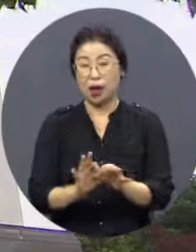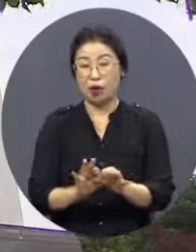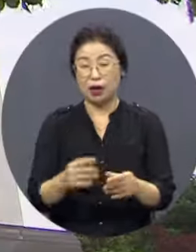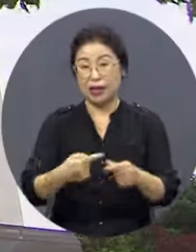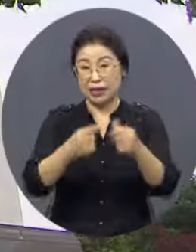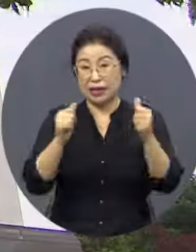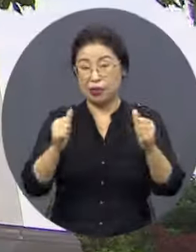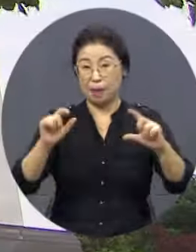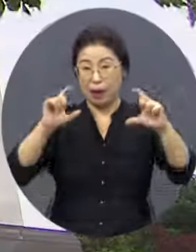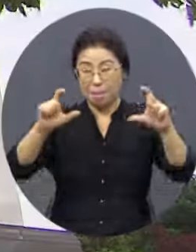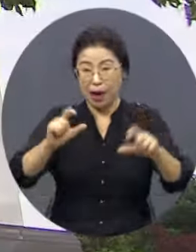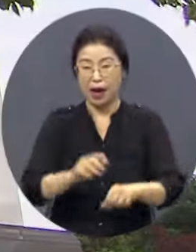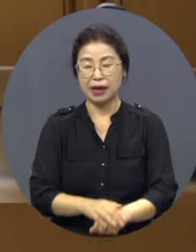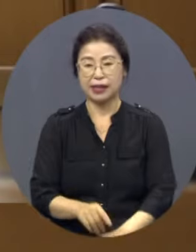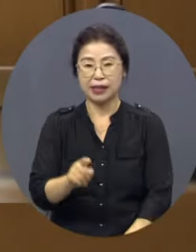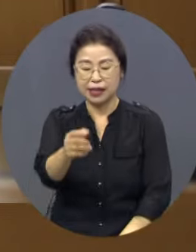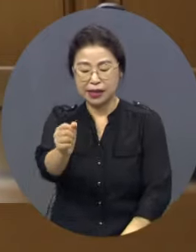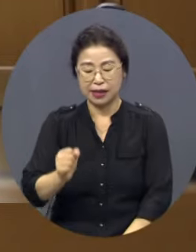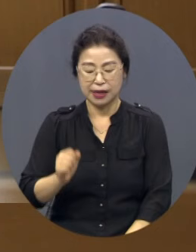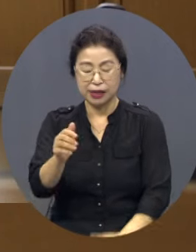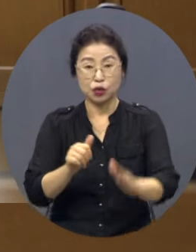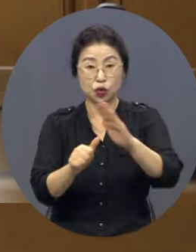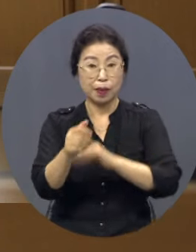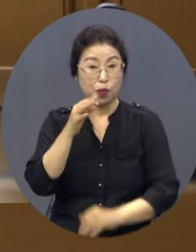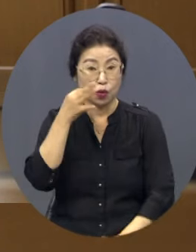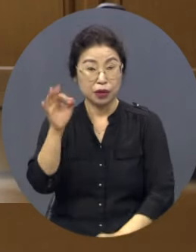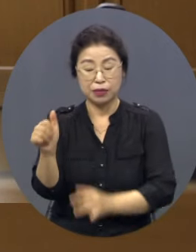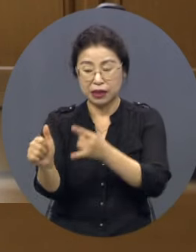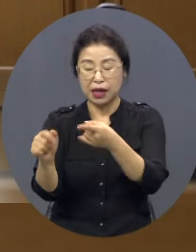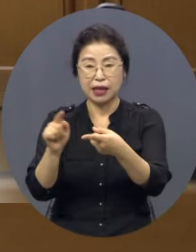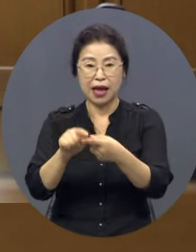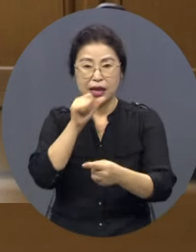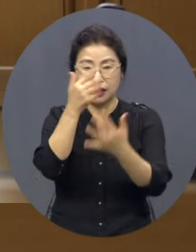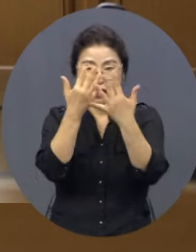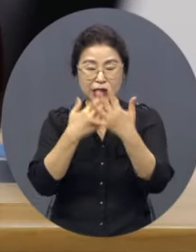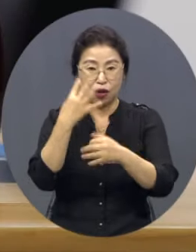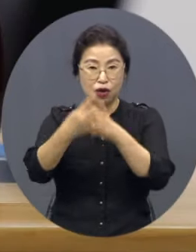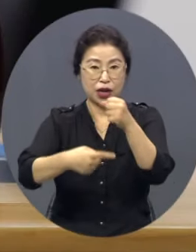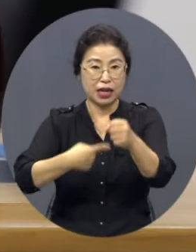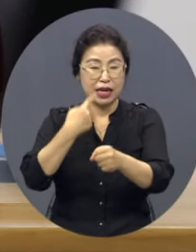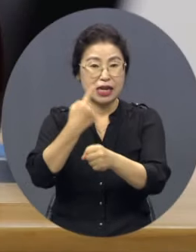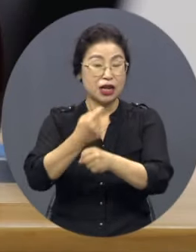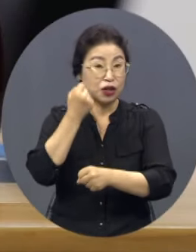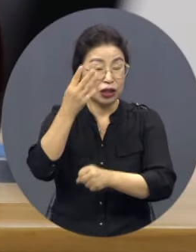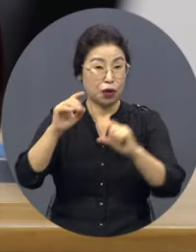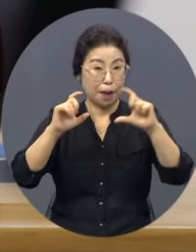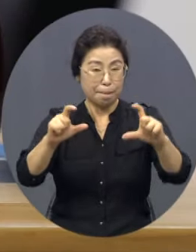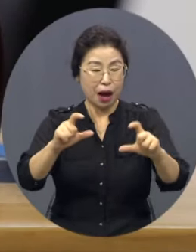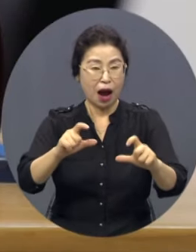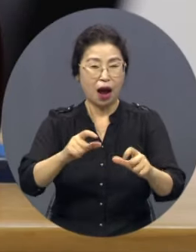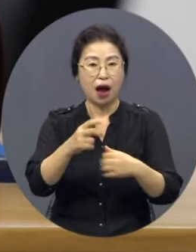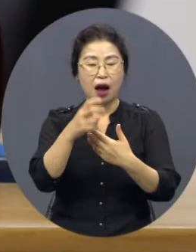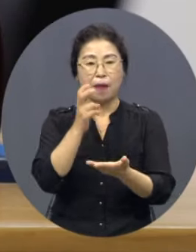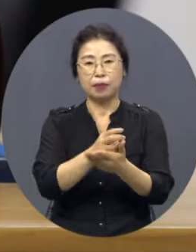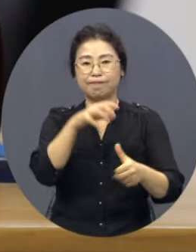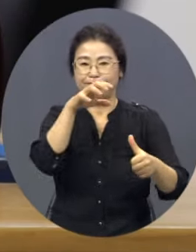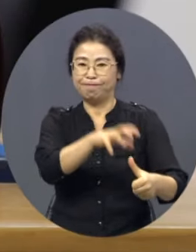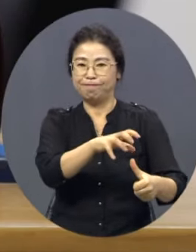1심 재판부는 당시 카지노 대표 김모 씨에 대해 징역 1년 4개월을 선고하고 법정